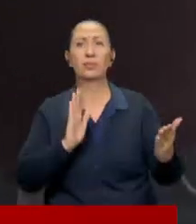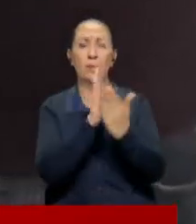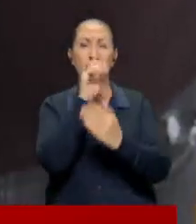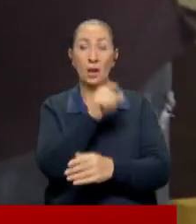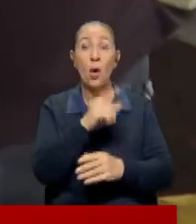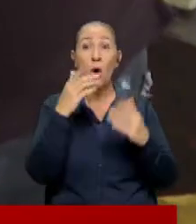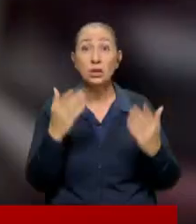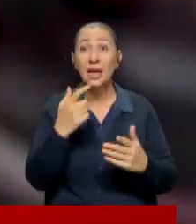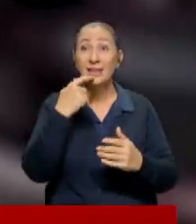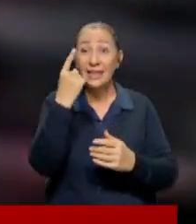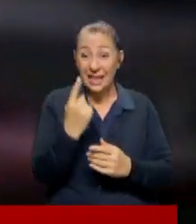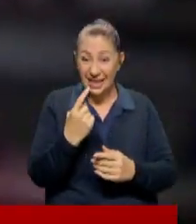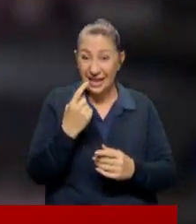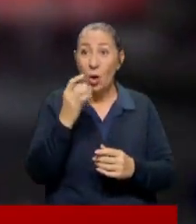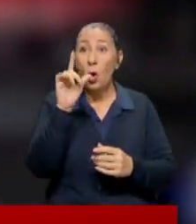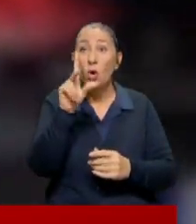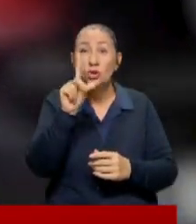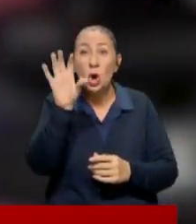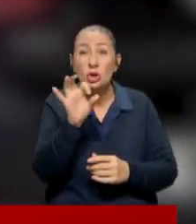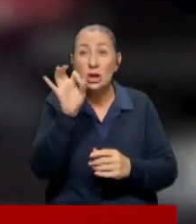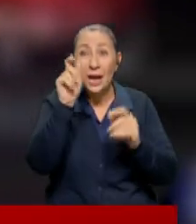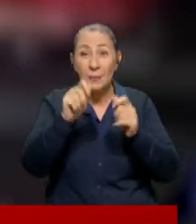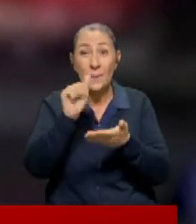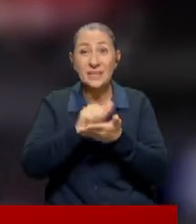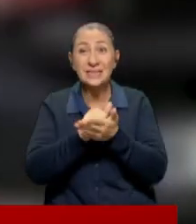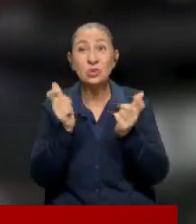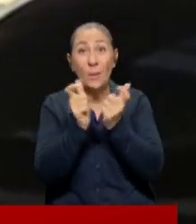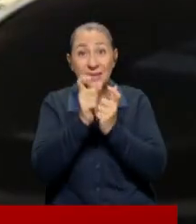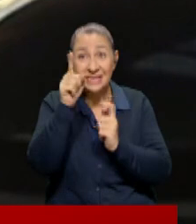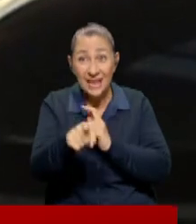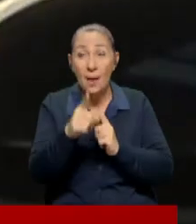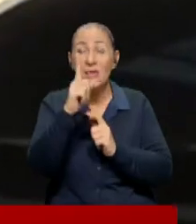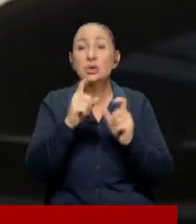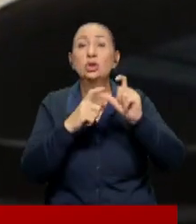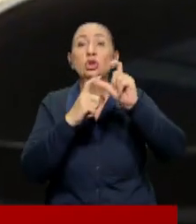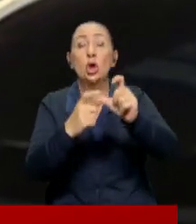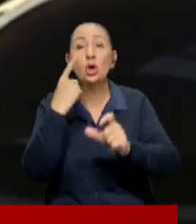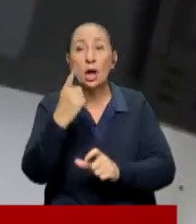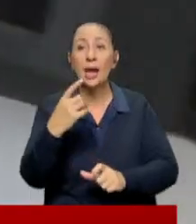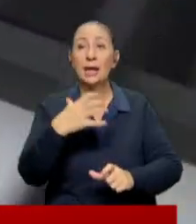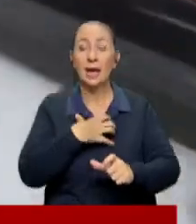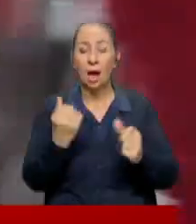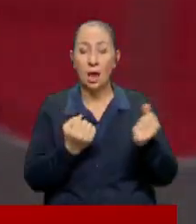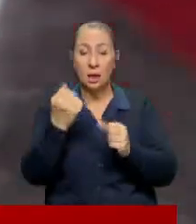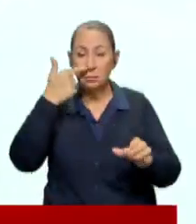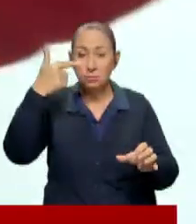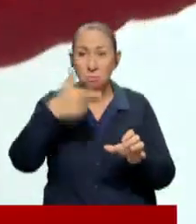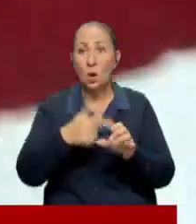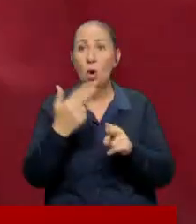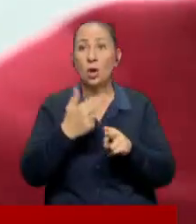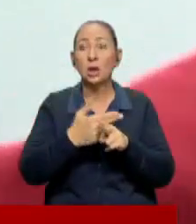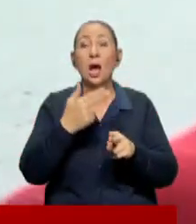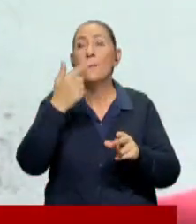gösterdi. Oysa yılın başında 13 Ocak'ta düzenlediği basın toplantısında bir soru üzerine kendi aracının deposundan